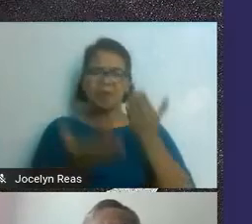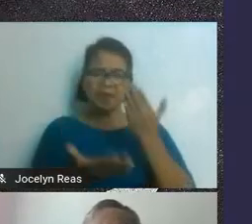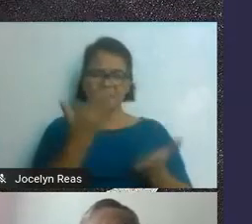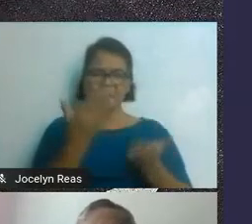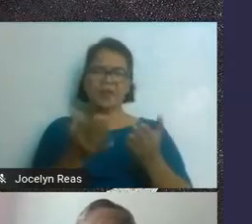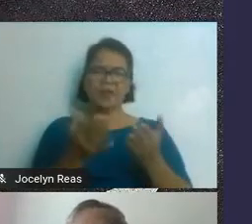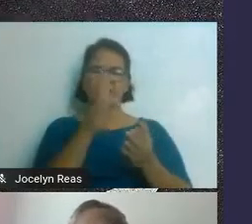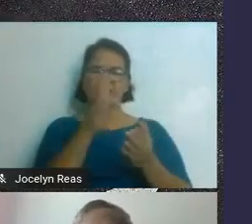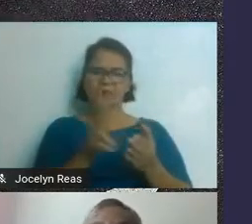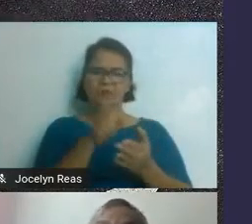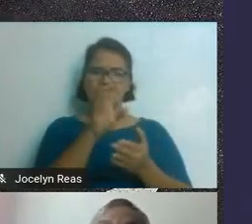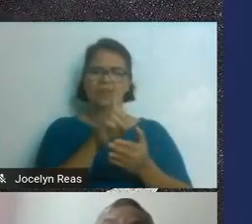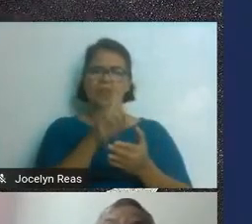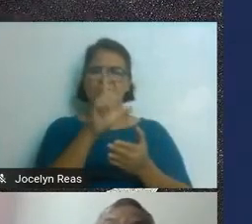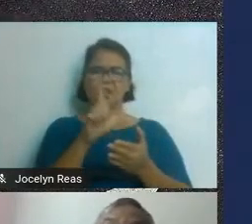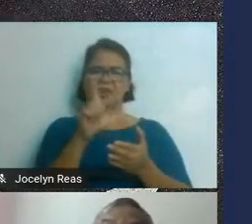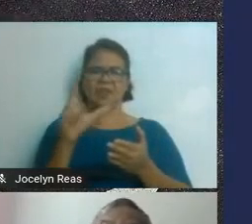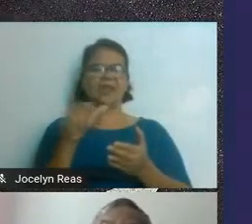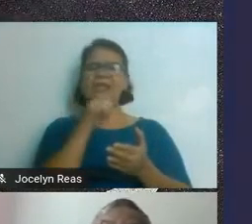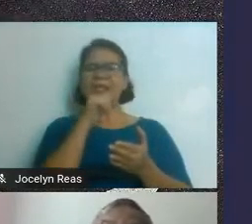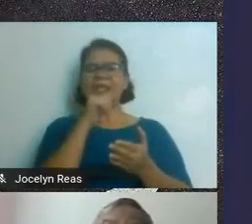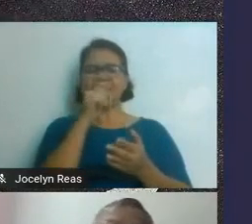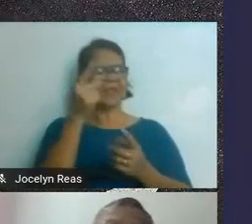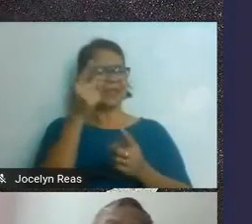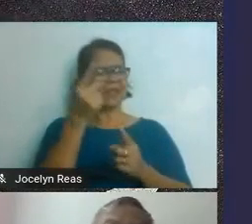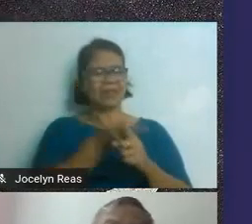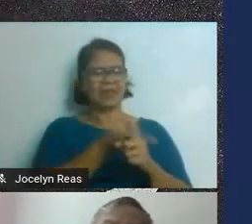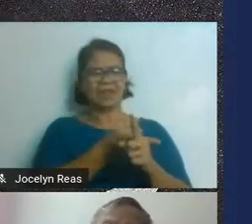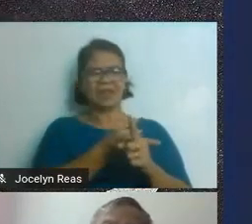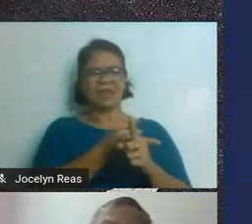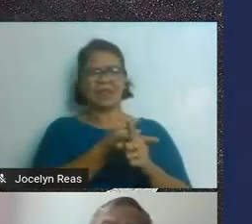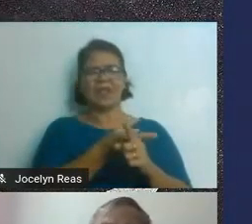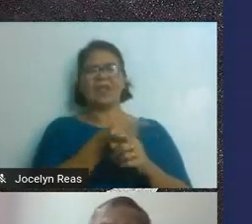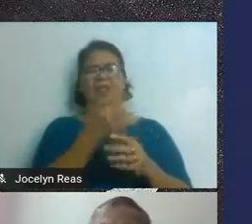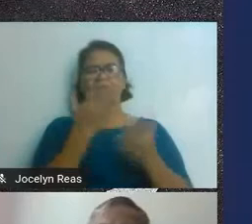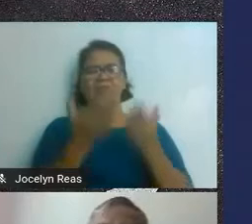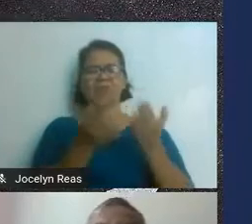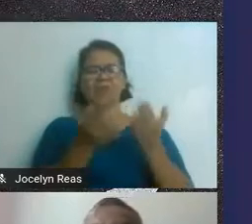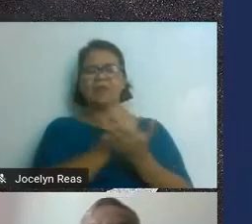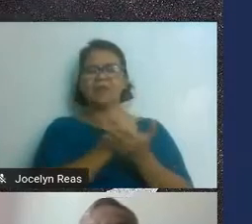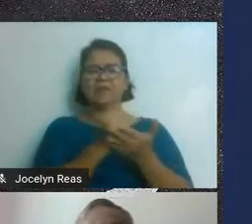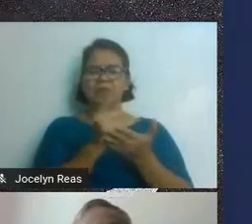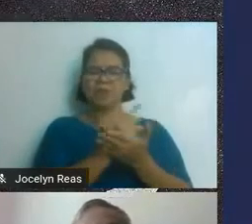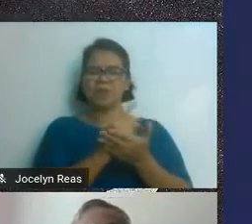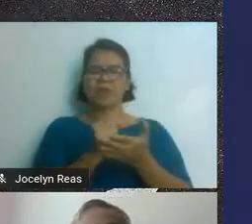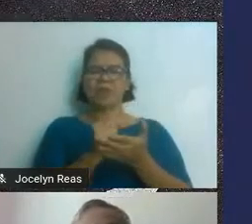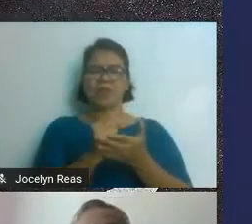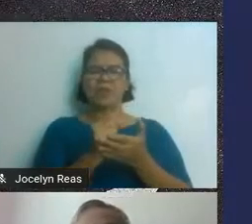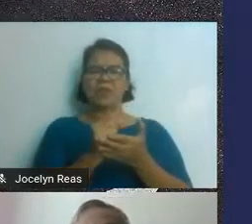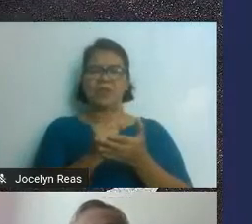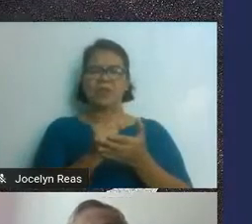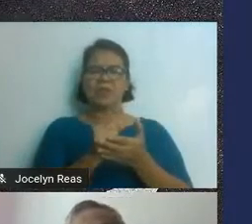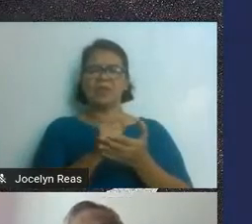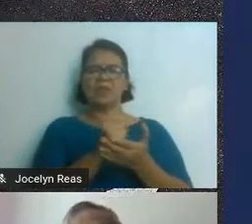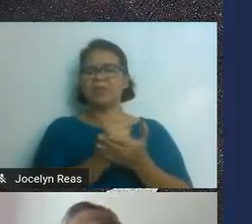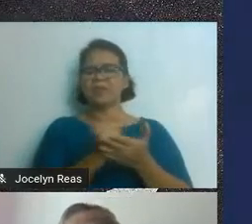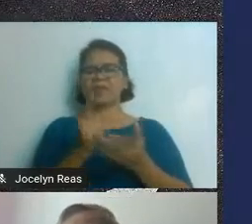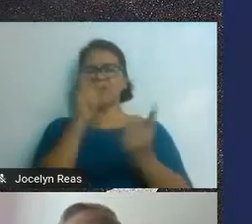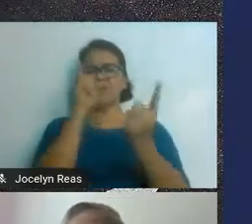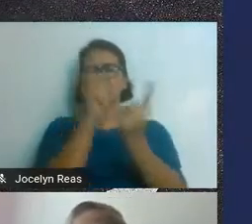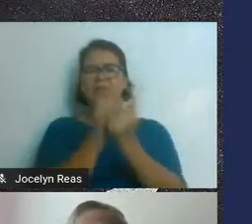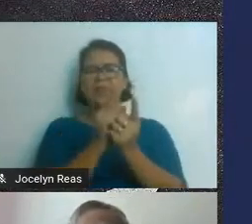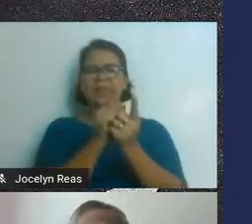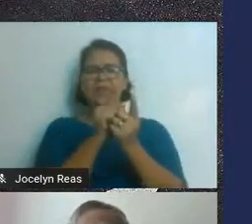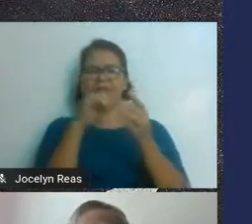si teacher at ang mga bata, sa isang week, hindi mo naman palaging makikita yung mga